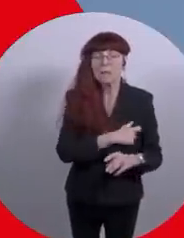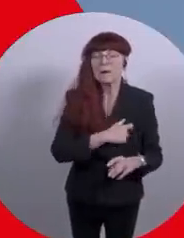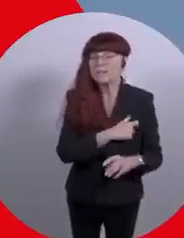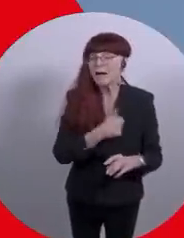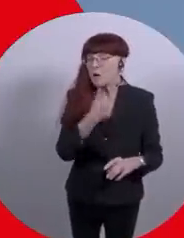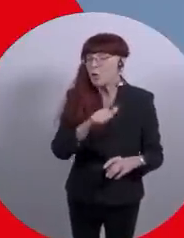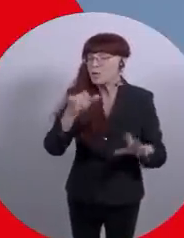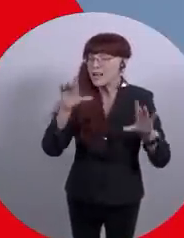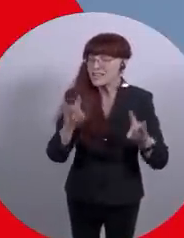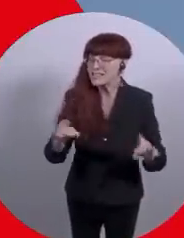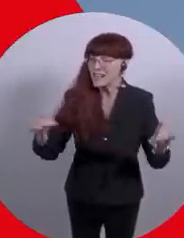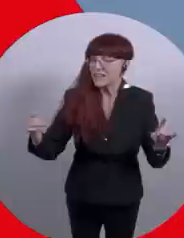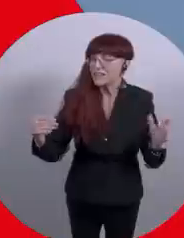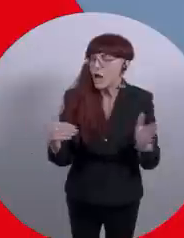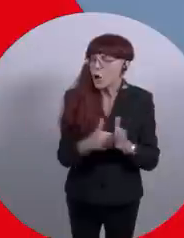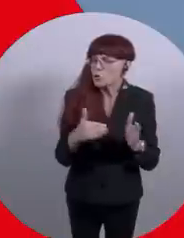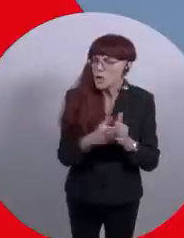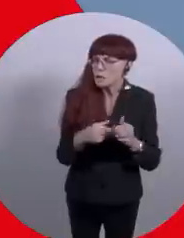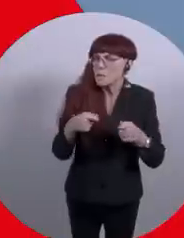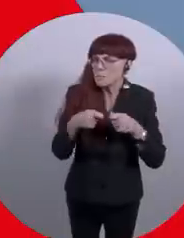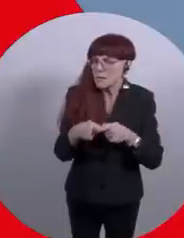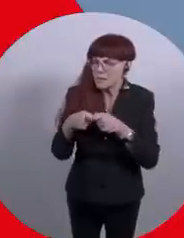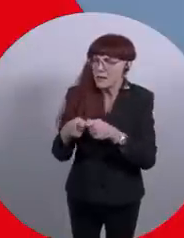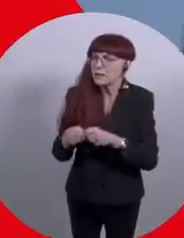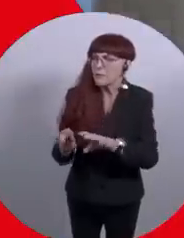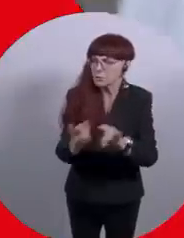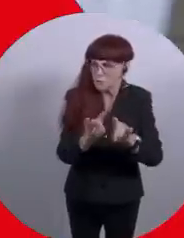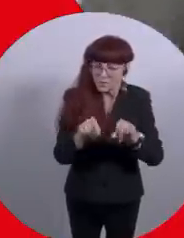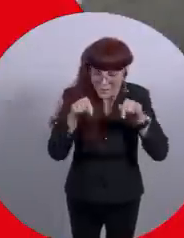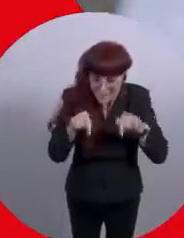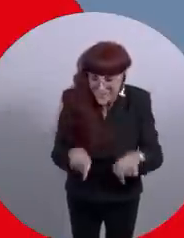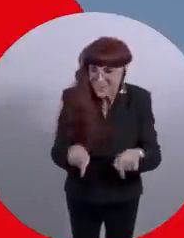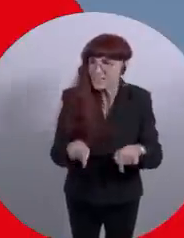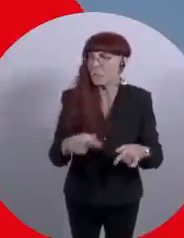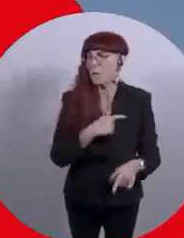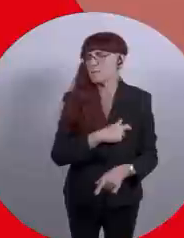Mitglieder sich damit beschäftigen die kann das